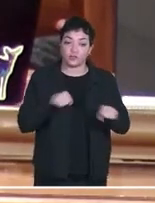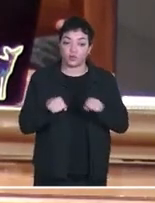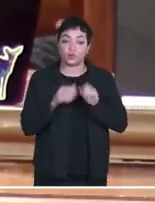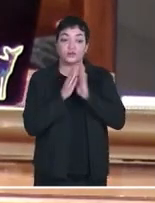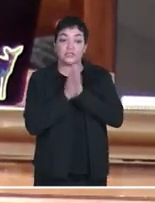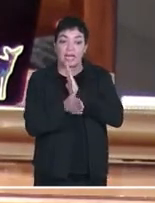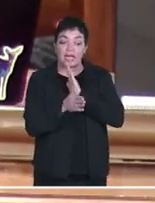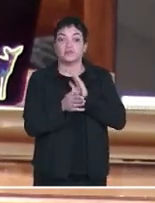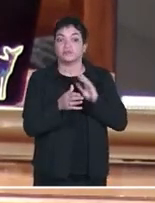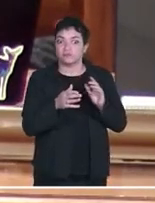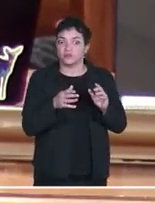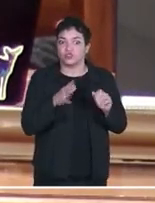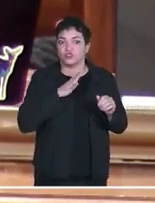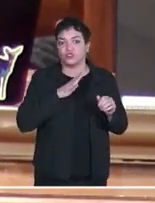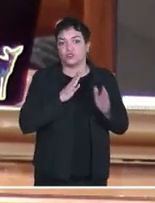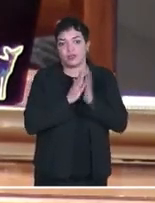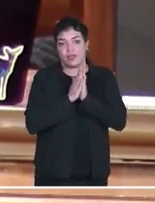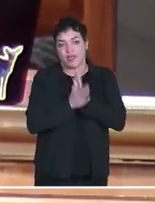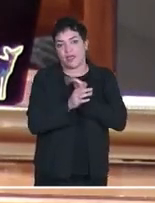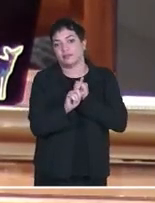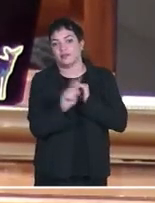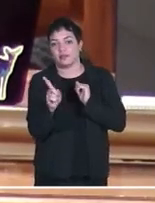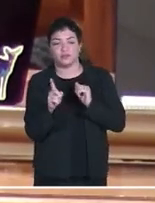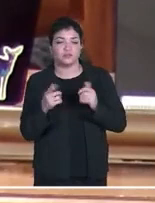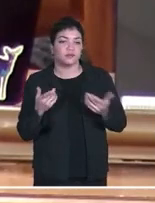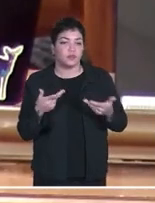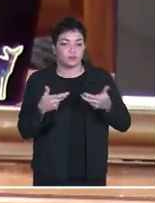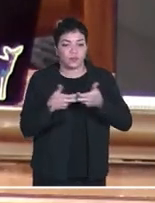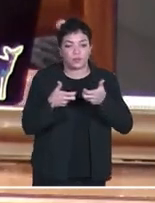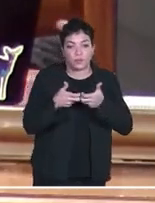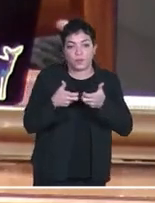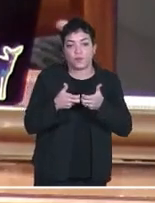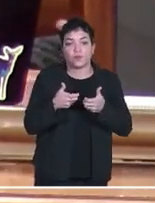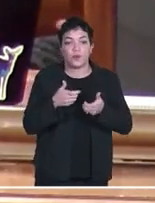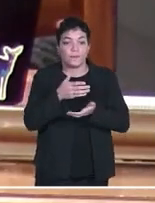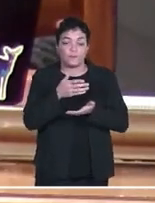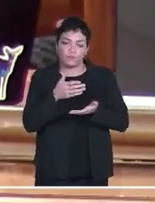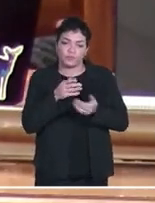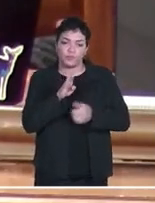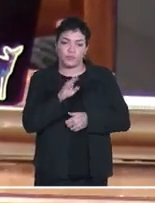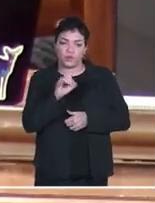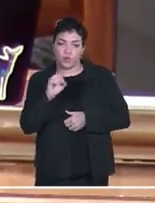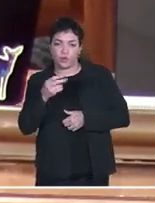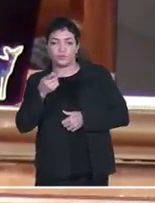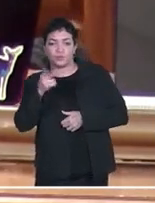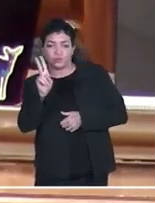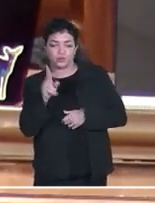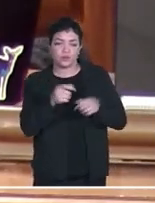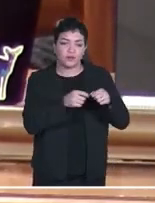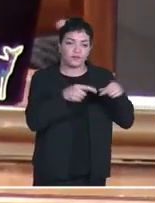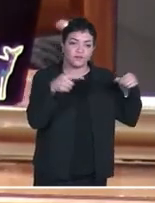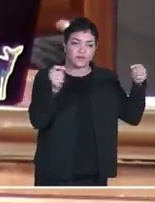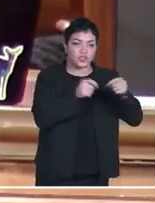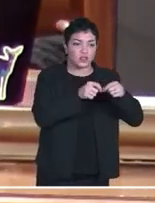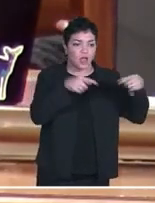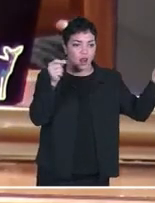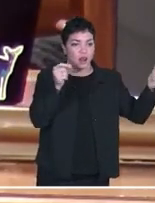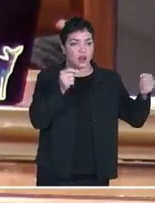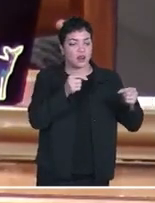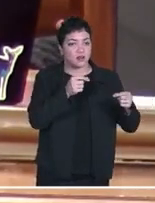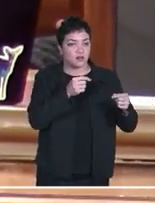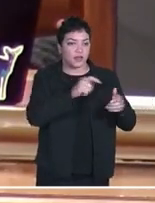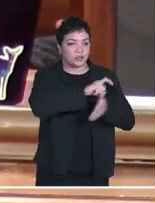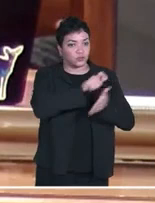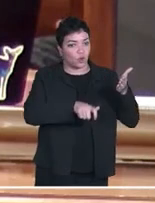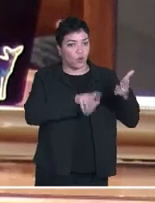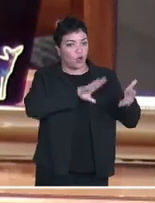évoque aujourd'hui, mais c'est aussi l'augmentation de la part du bio et du végétal dans la restauration collective